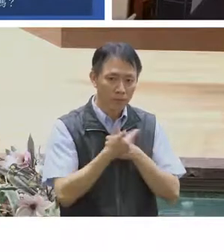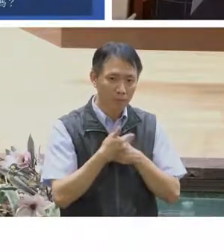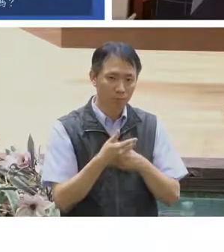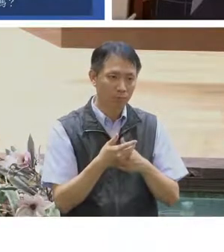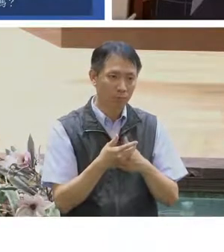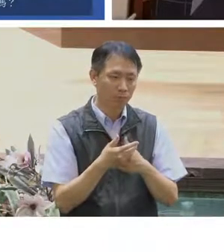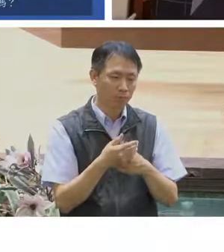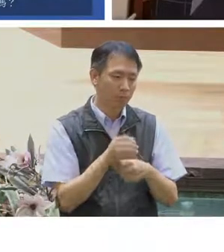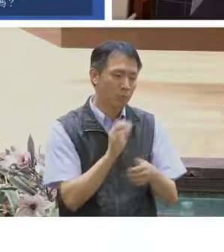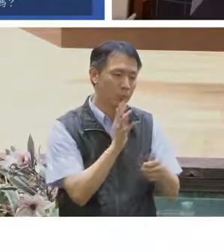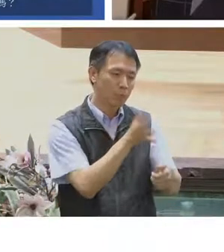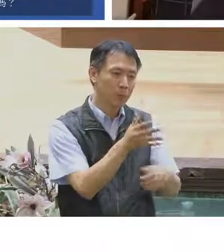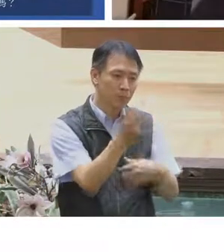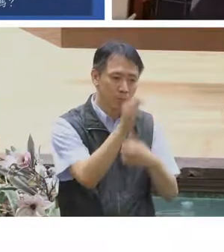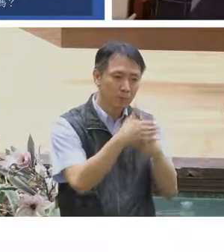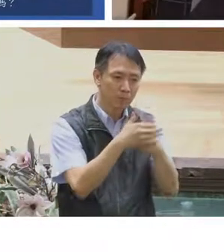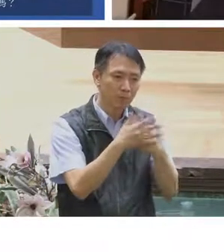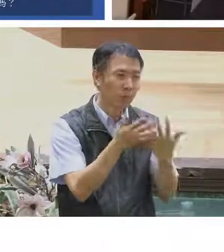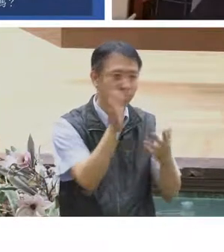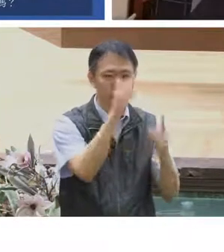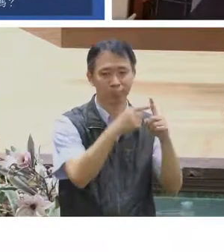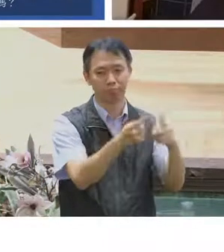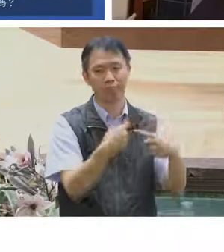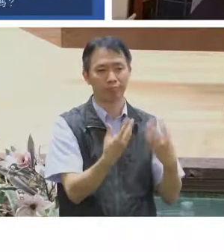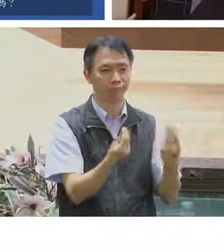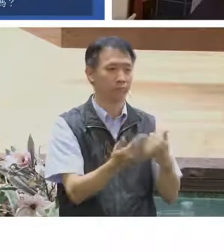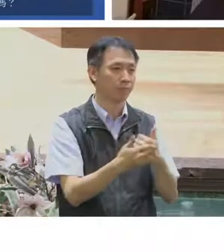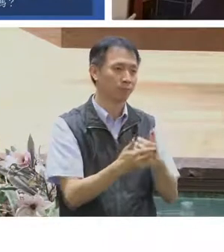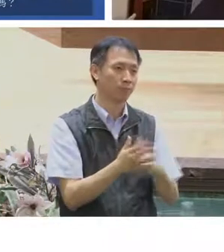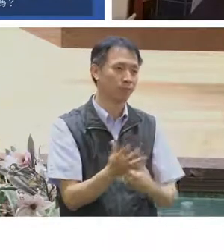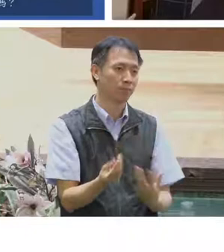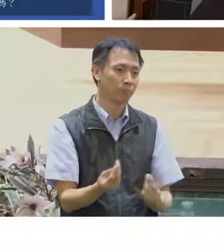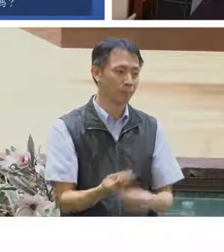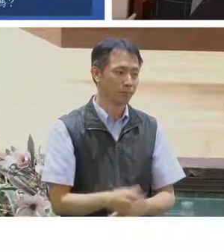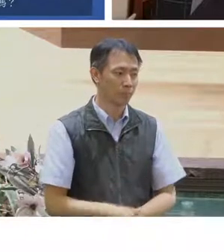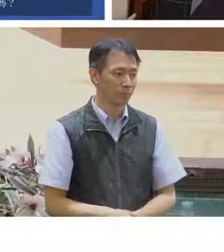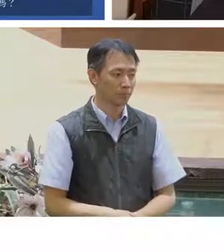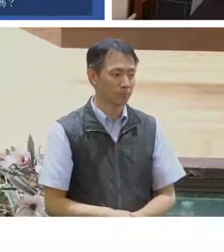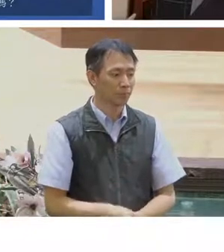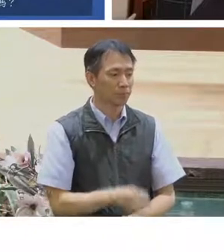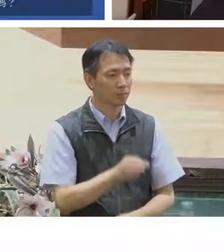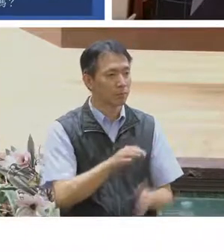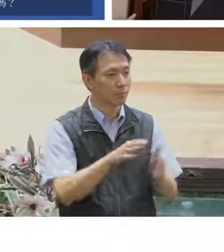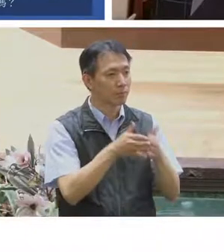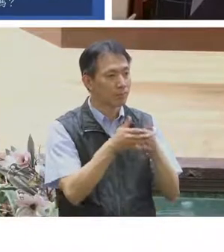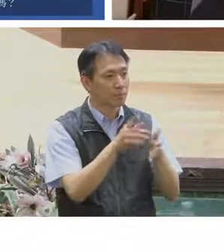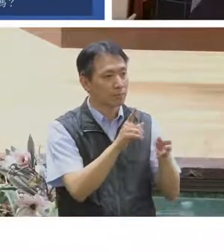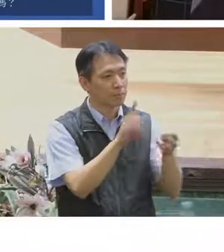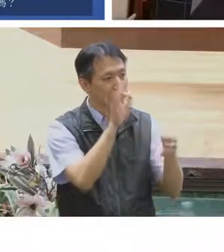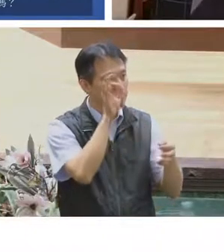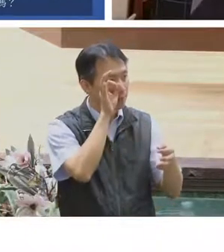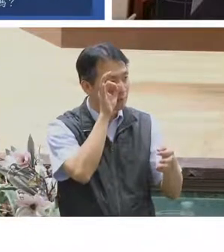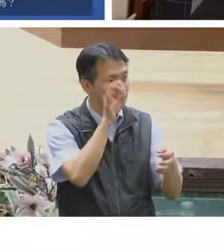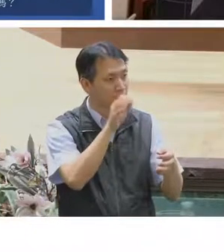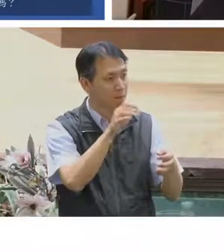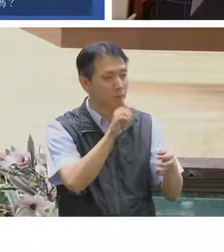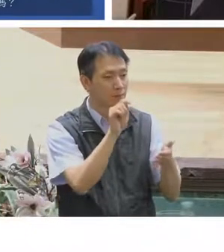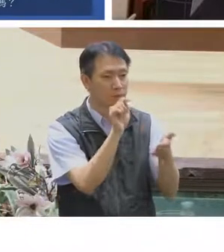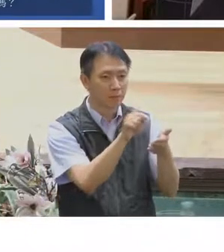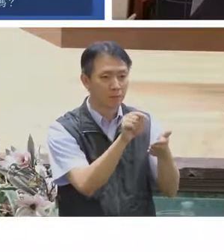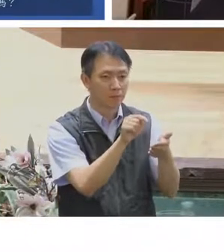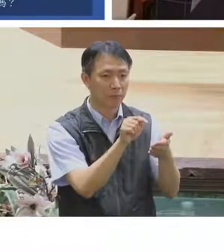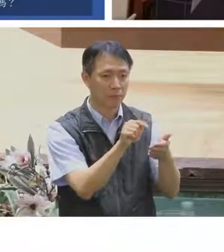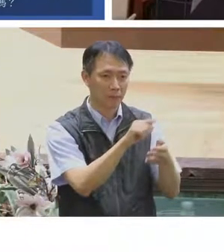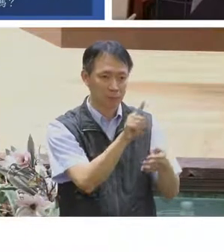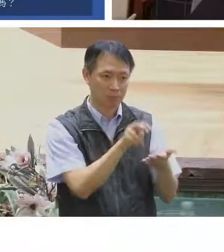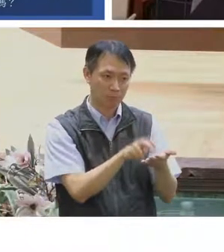大的动力去做。而且他们在做个页的时候，他们也是开一个新的使用者来写，因为他们害